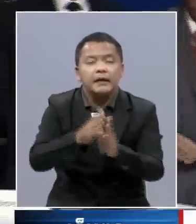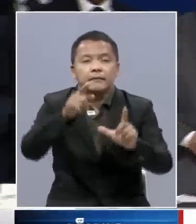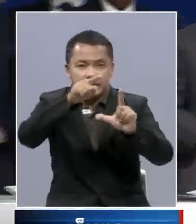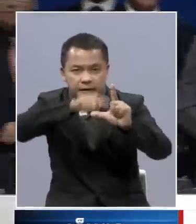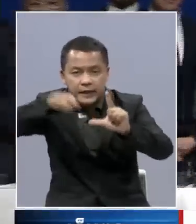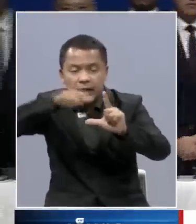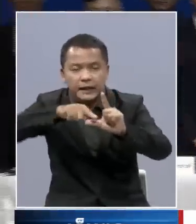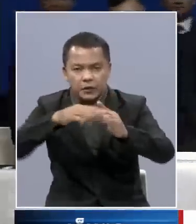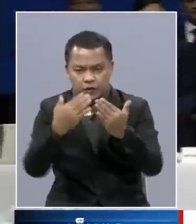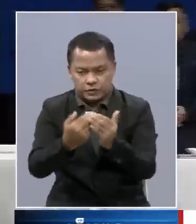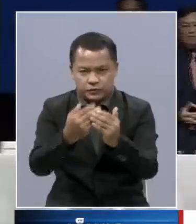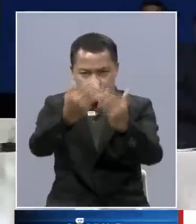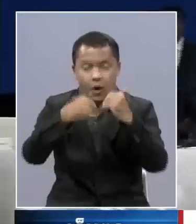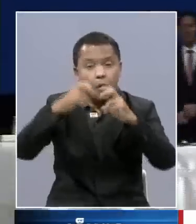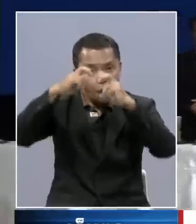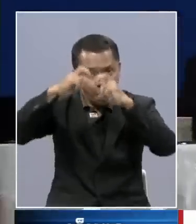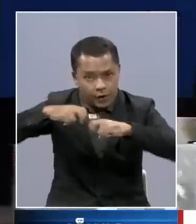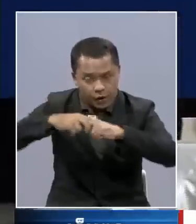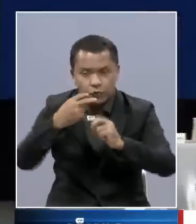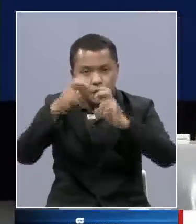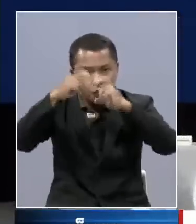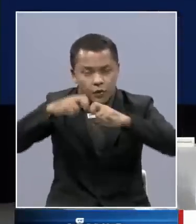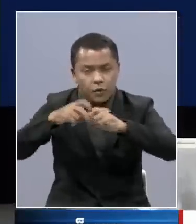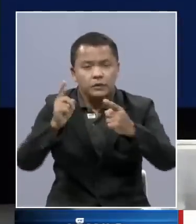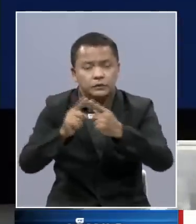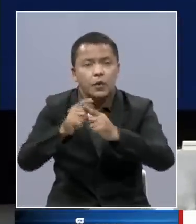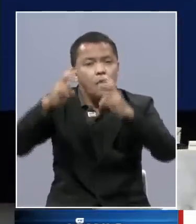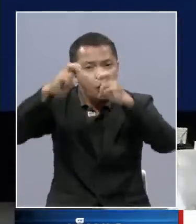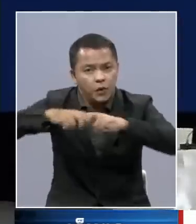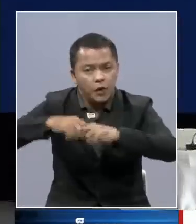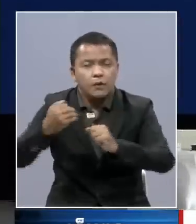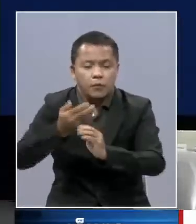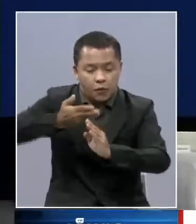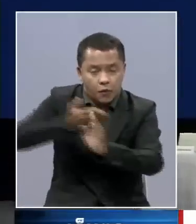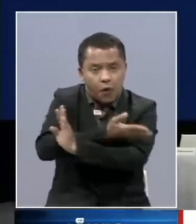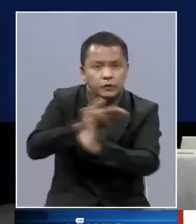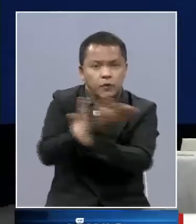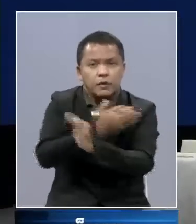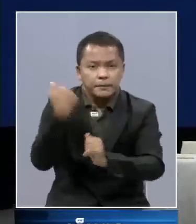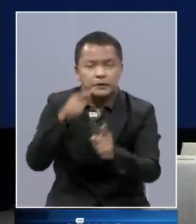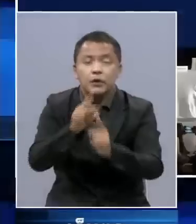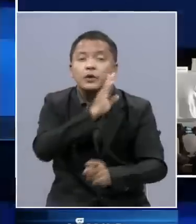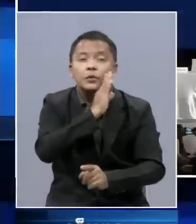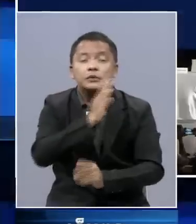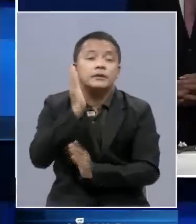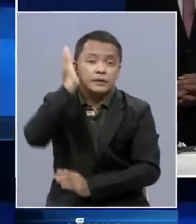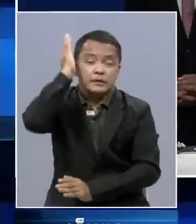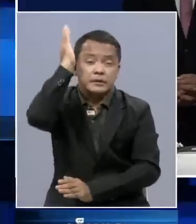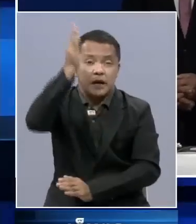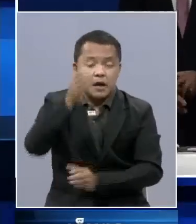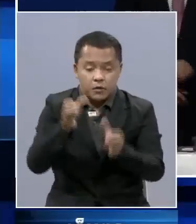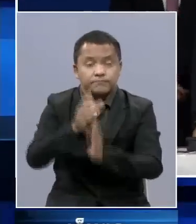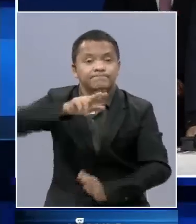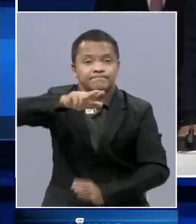ไกลคราวนี้ชวนคุณผู้ชมไปวิเคราะห์กันต่อฮะเรื่องที่เขาวิเคราะห์กันมาก่อนหน้านี้ก็คือว่าถ้าหากในอนาคตพรร